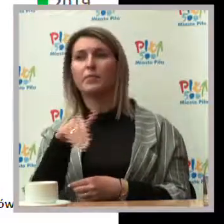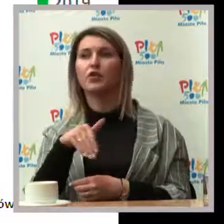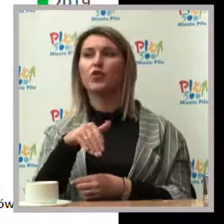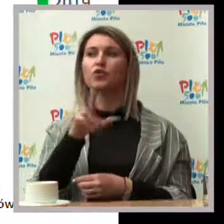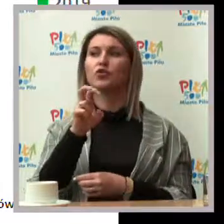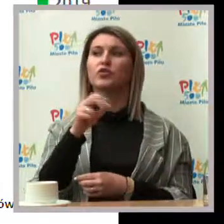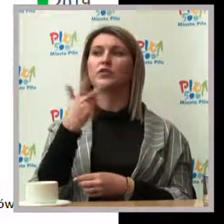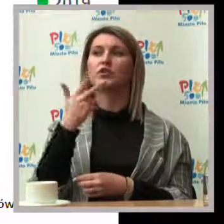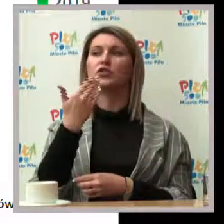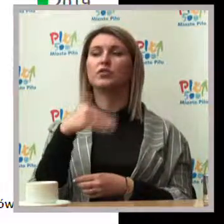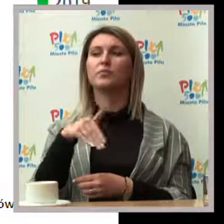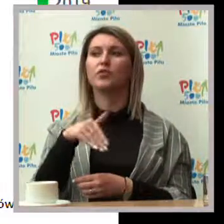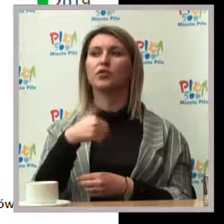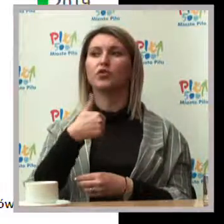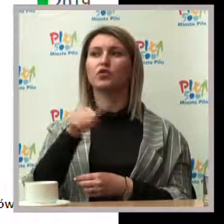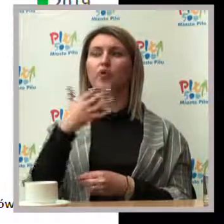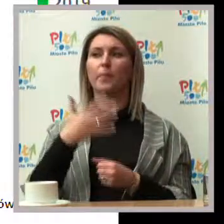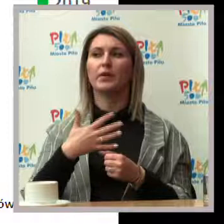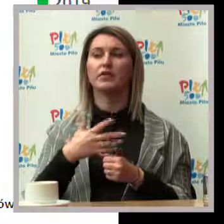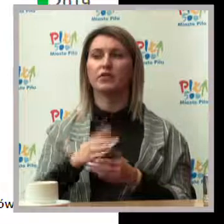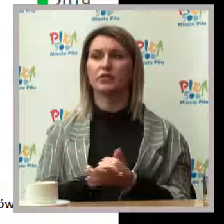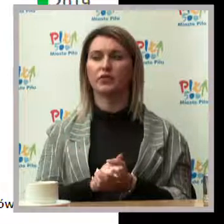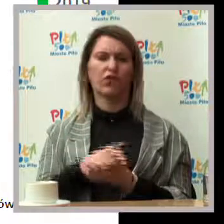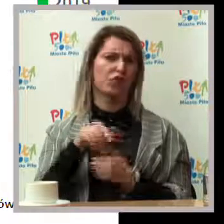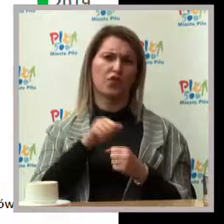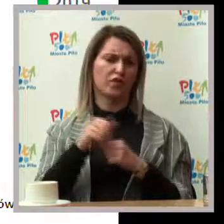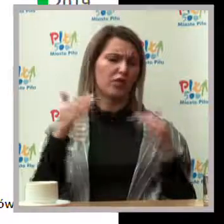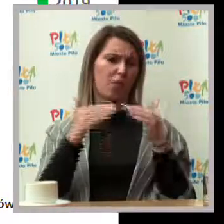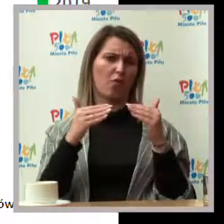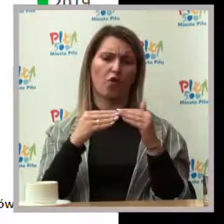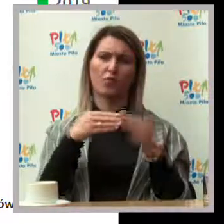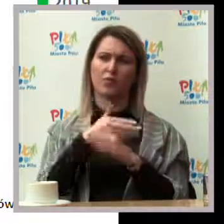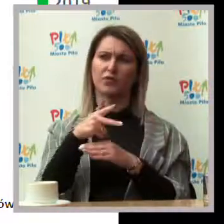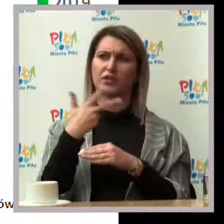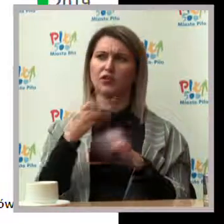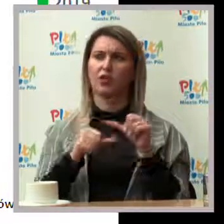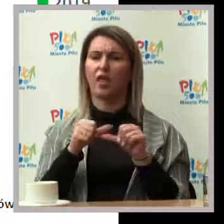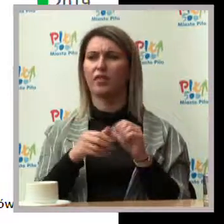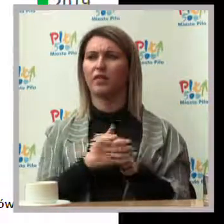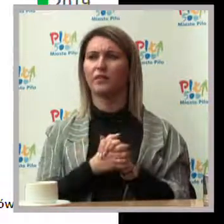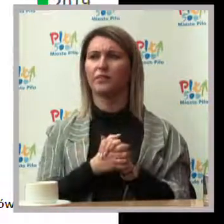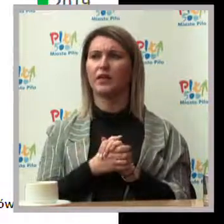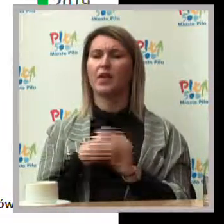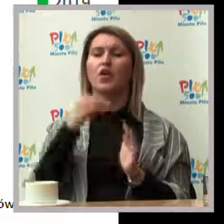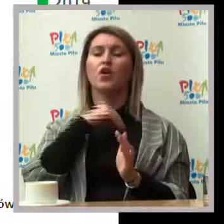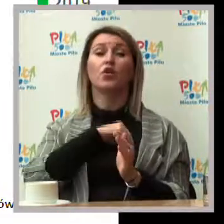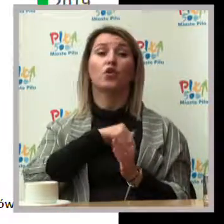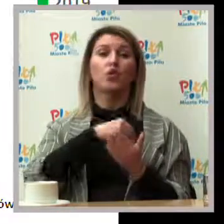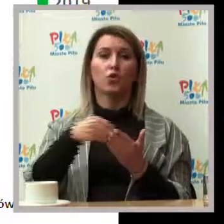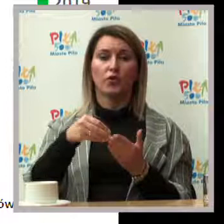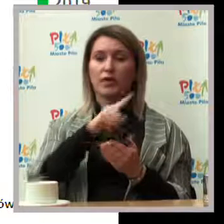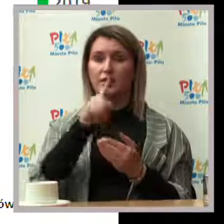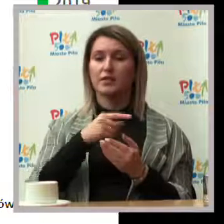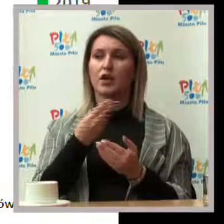150, więc ten wskaźnik jest bardzo zbliżony do siebie. Dotacje z budżetu miasta to począwszy od